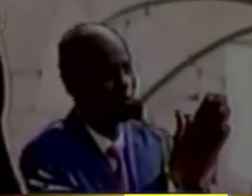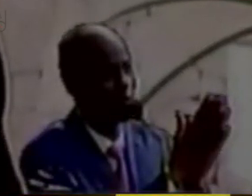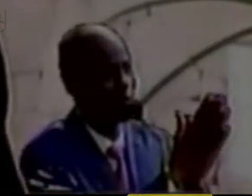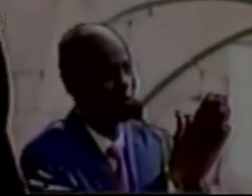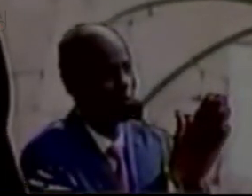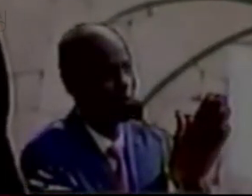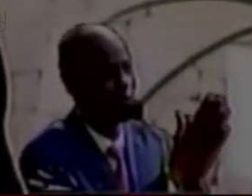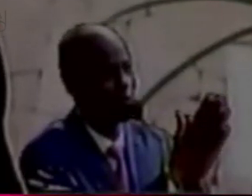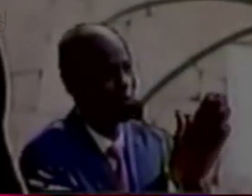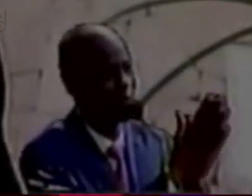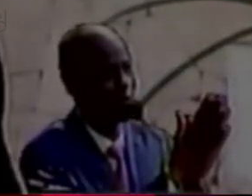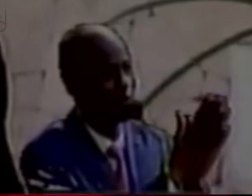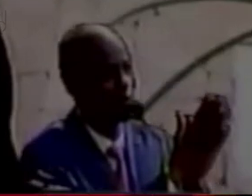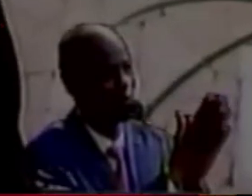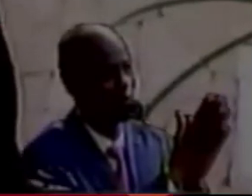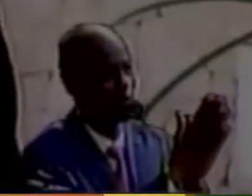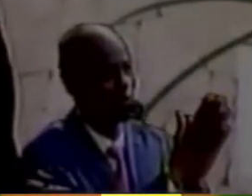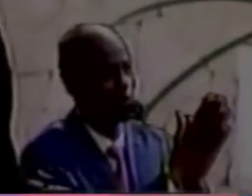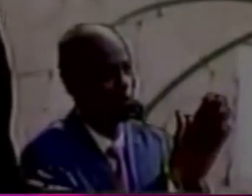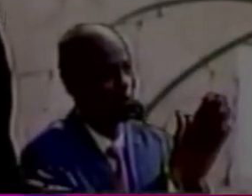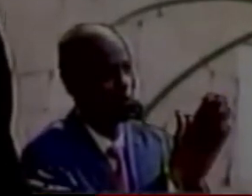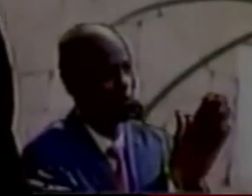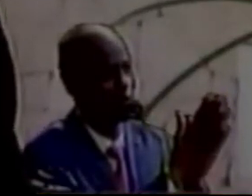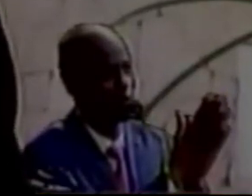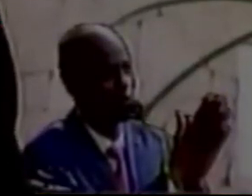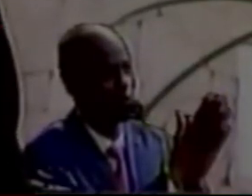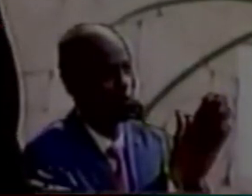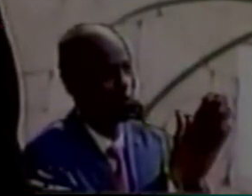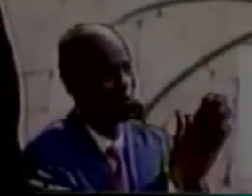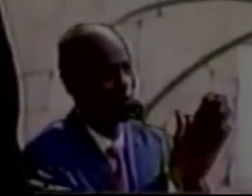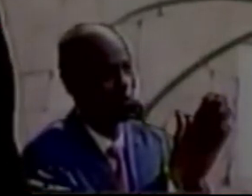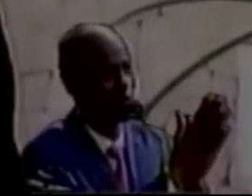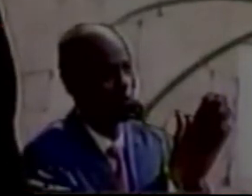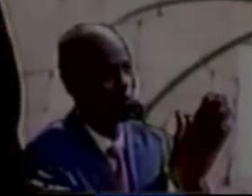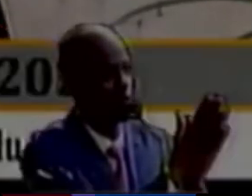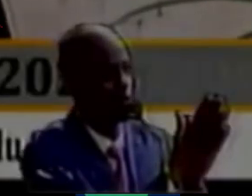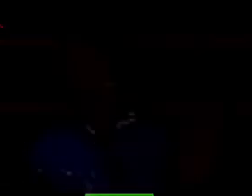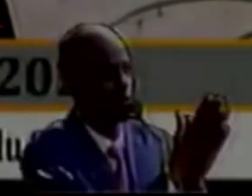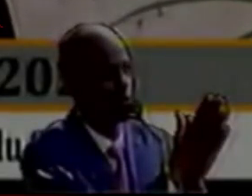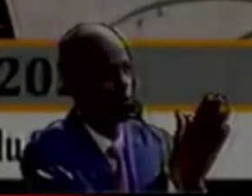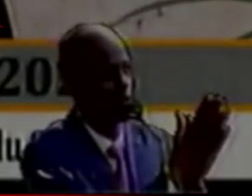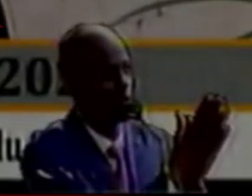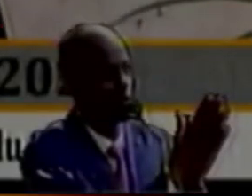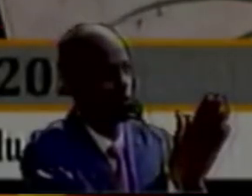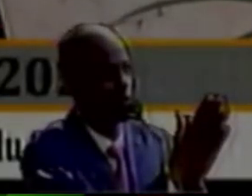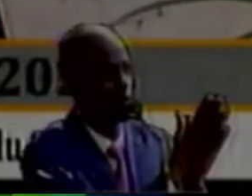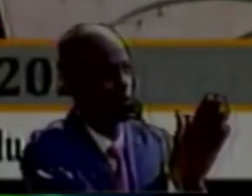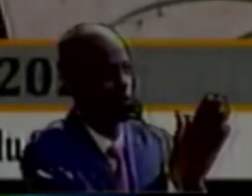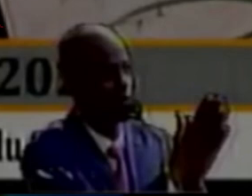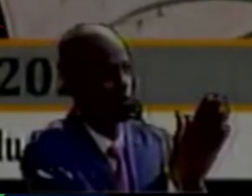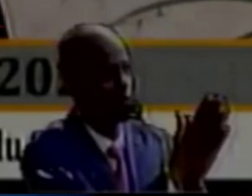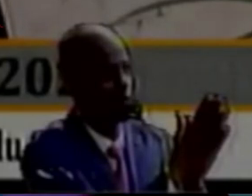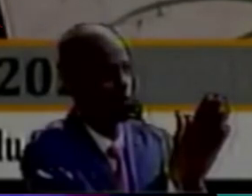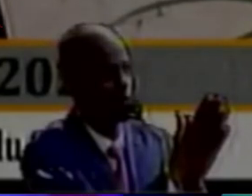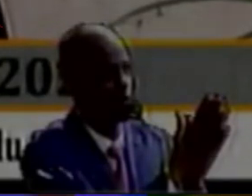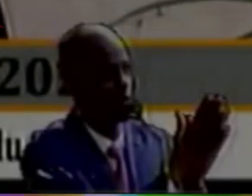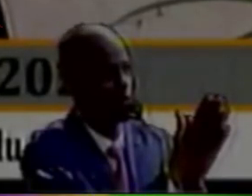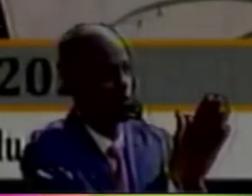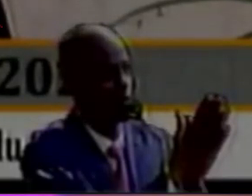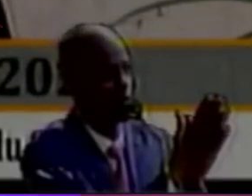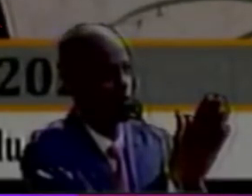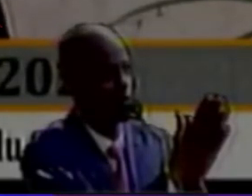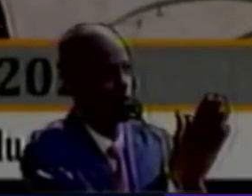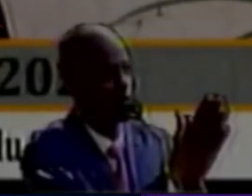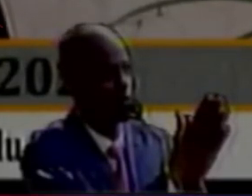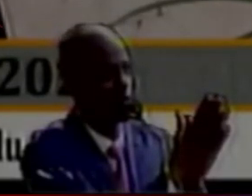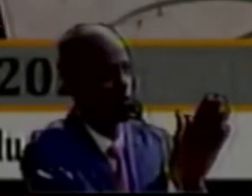commencé depuis en 2011. Donc symposium ça yo que c'est ça c'est centre